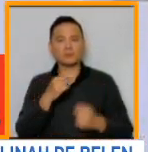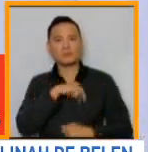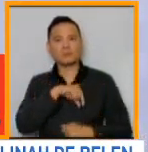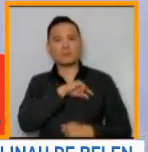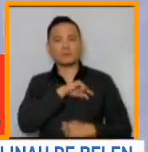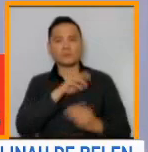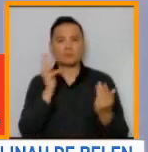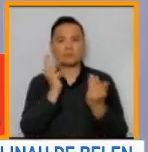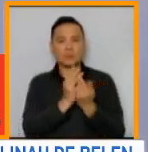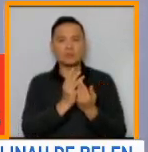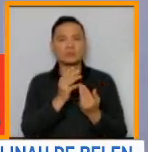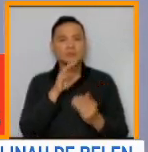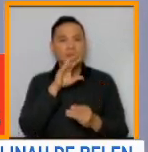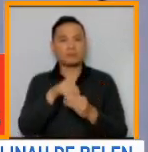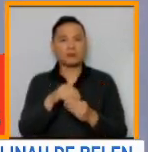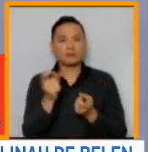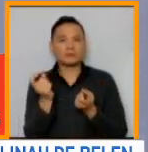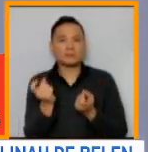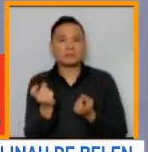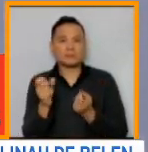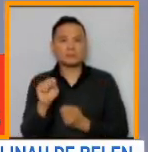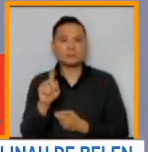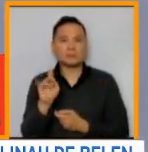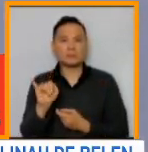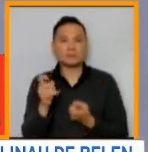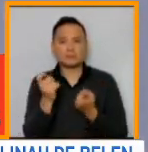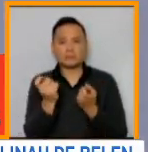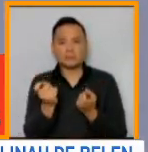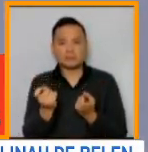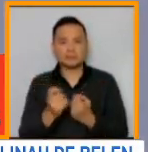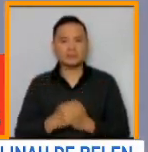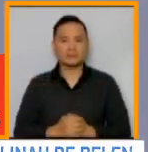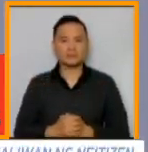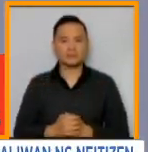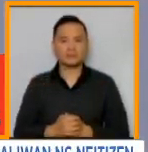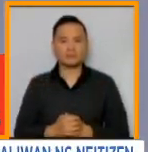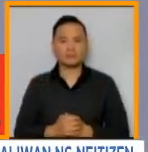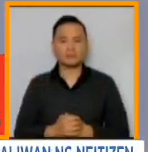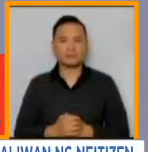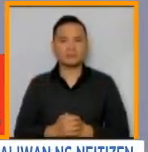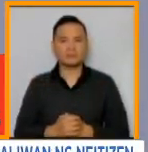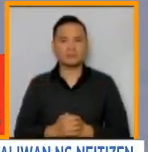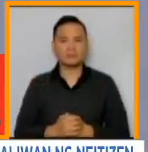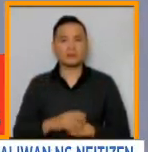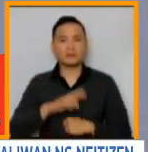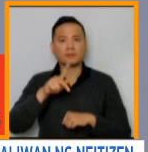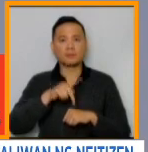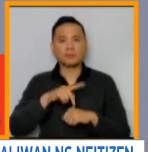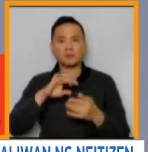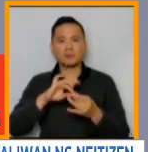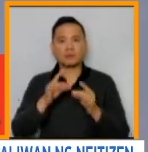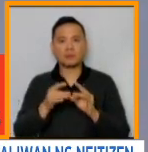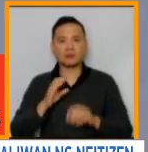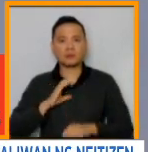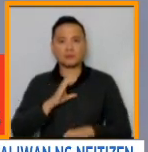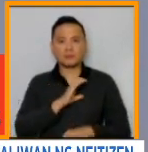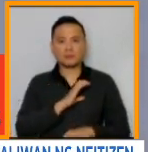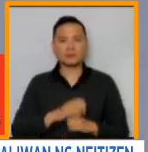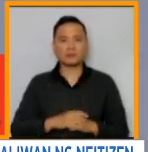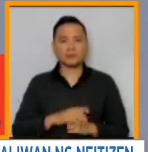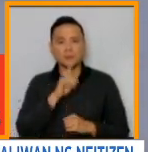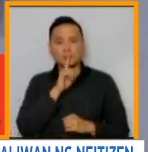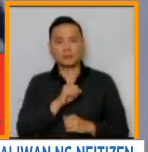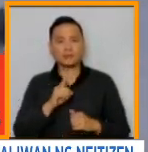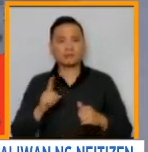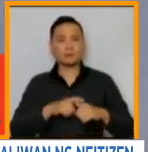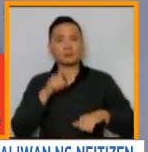na Islalom at Giant Islalom. Ayon sa Philippine Olympic Committee, makasaysayan ang partisipasyon na ito ng ating